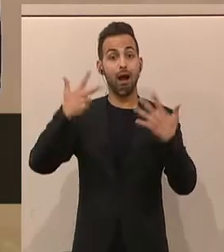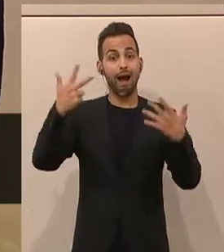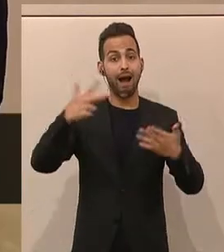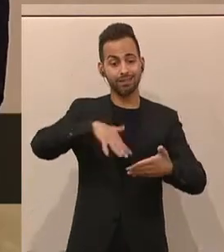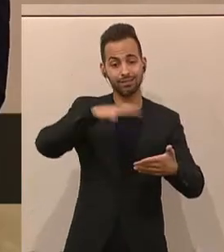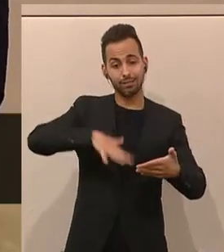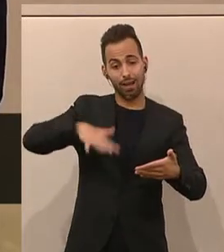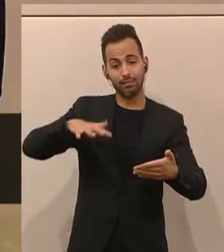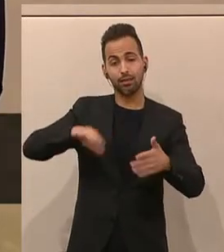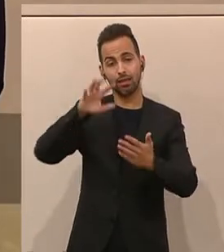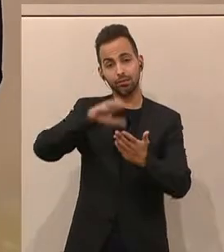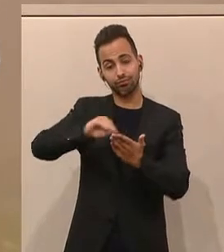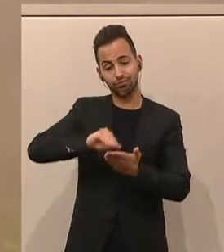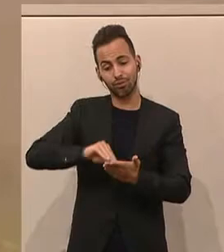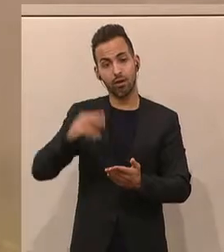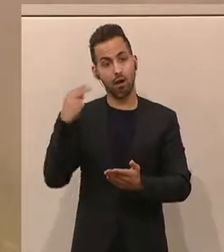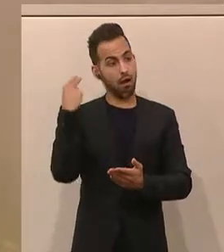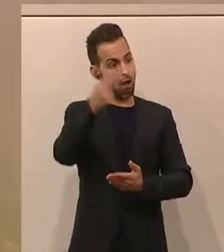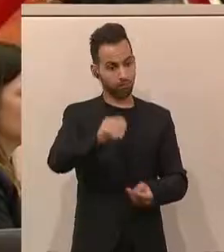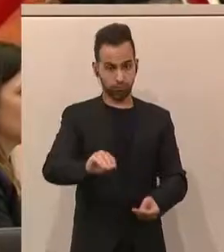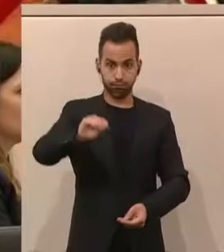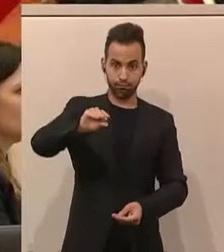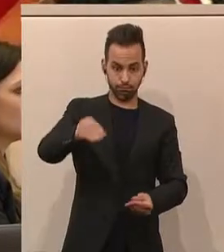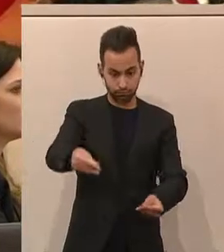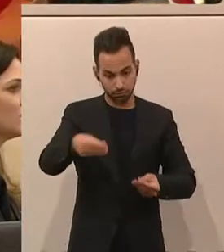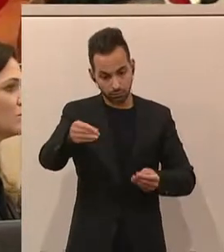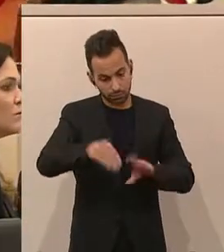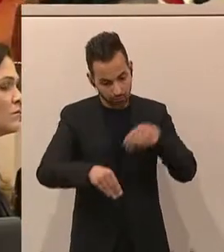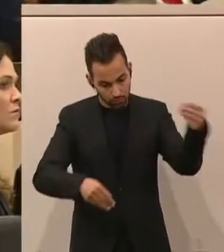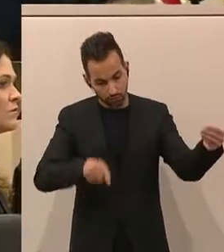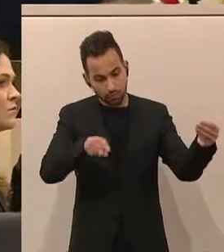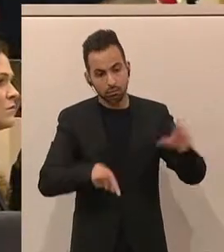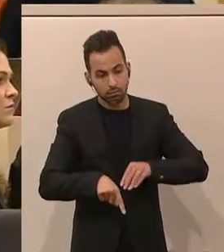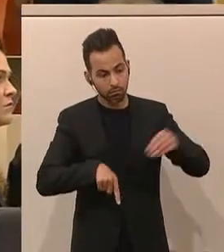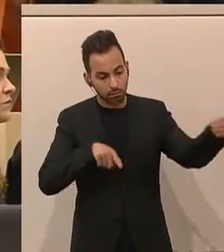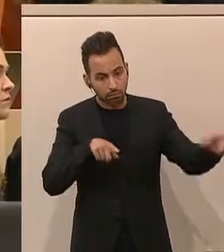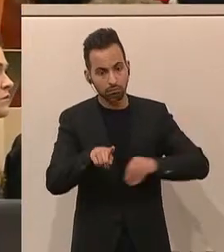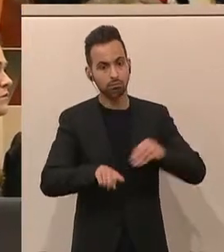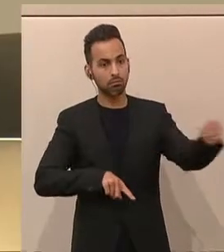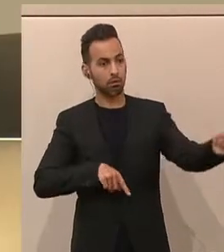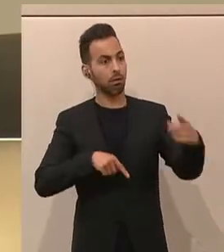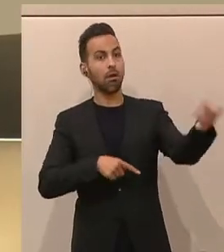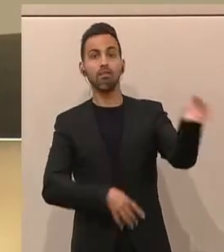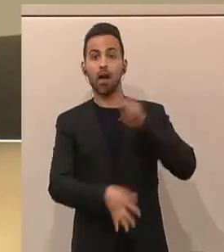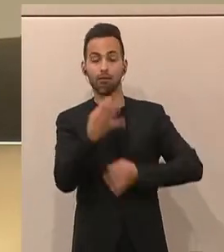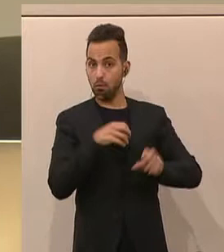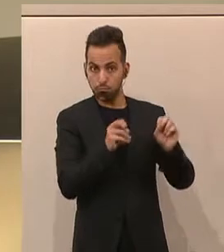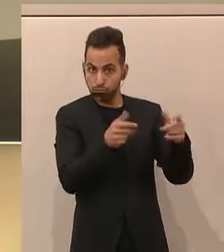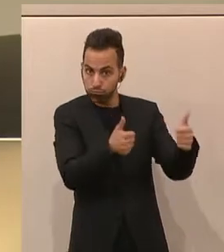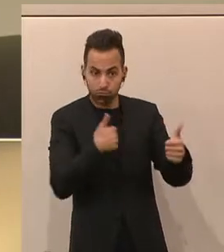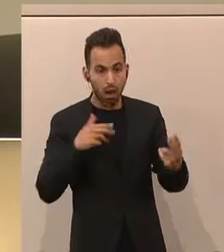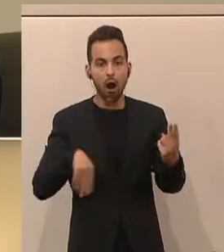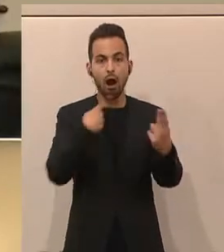stark und würde auch dann die notwendigen Antworten auf die Fragen geben, die ja zu Recht gestellt worden